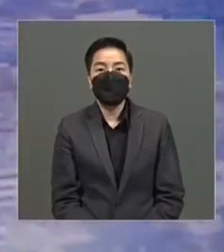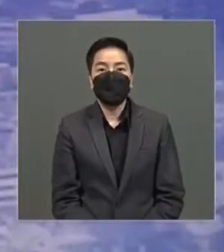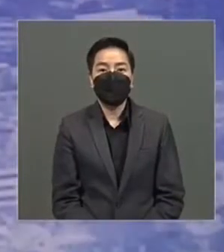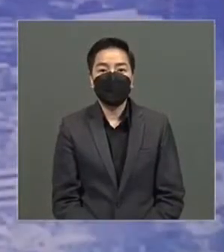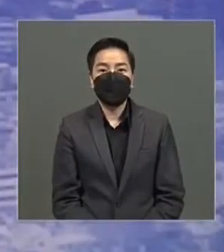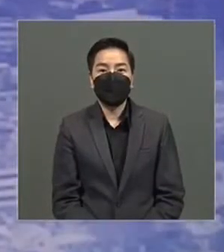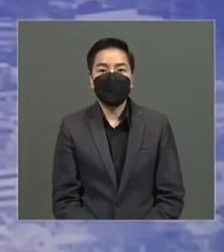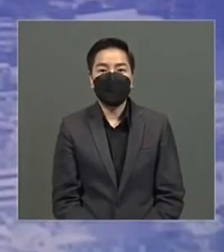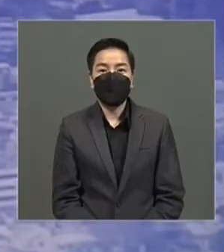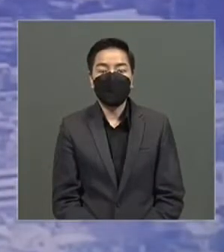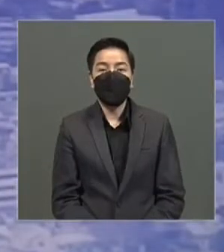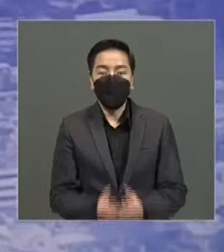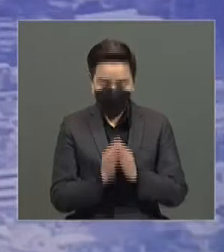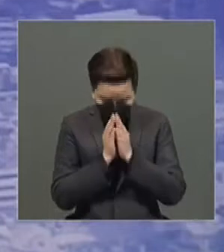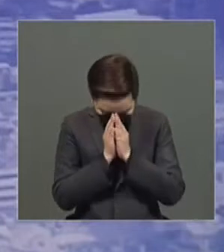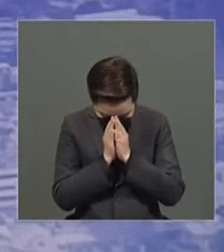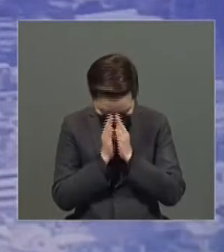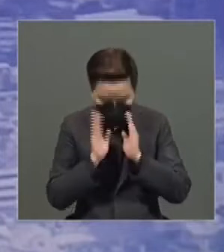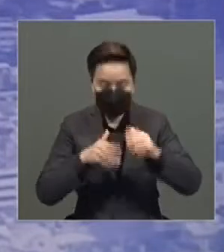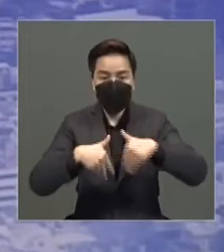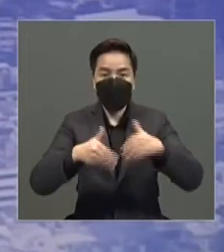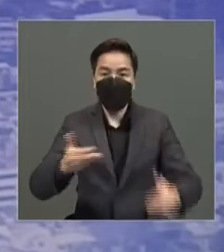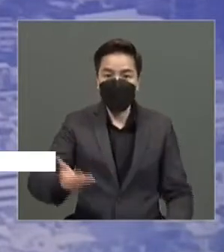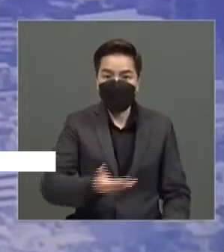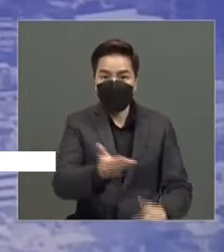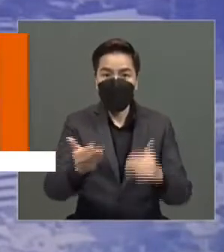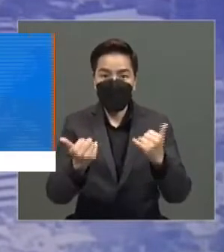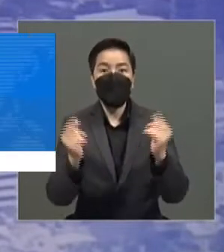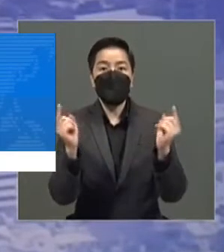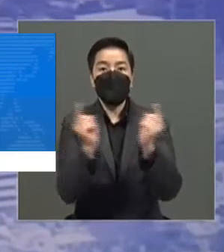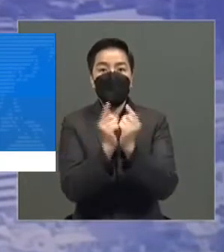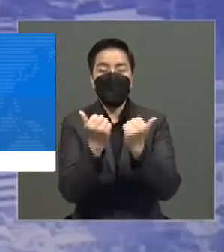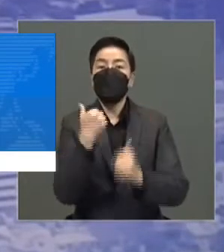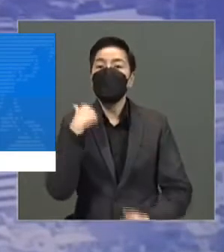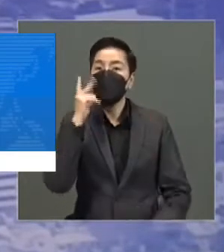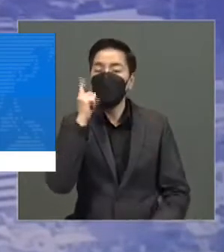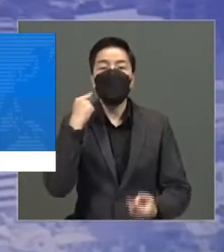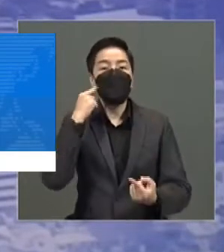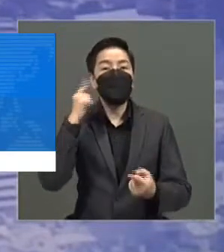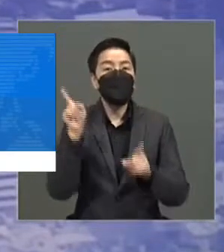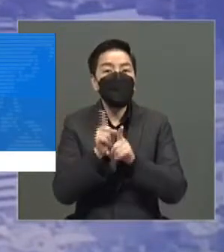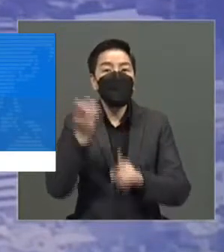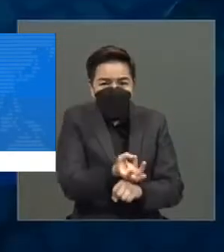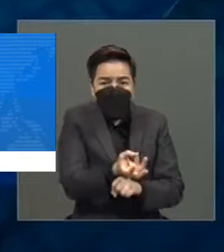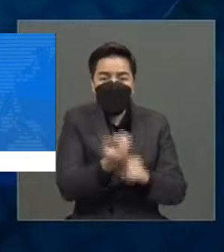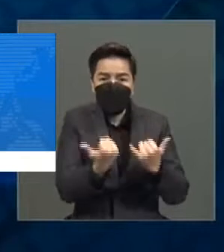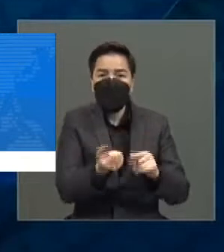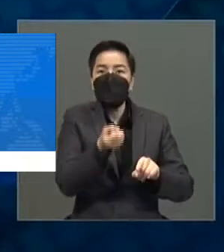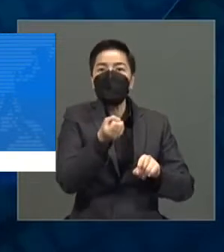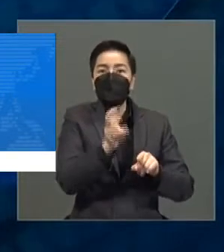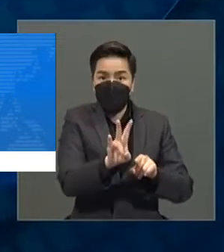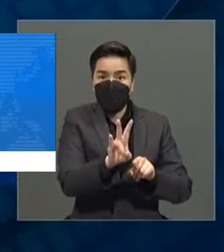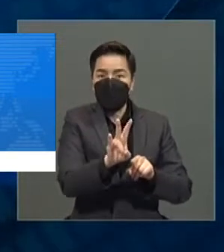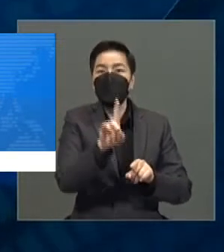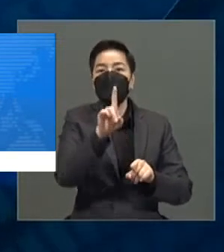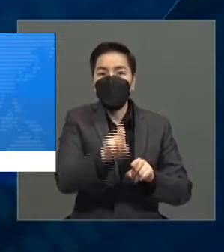แต่ถ้ากินอภิสมัยศรีรังสรรค์แถลงว่าอัตราการติดเชื้อ covสิบเก้าในพื้นที่กรุงเทพฯยัง